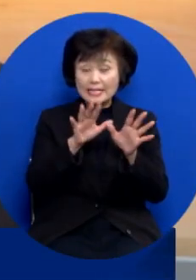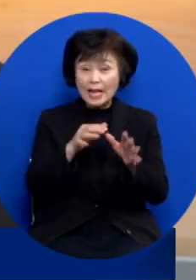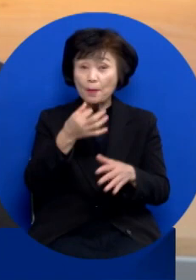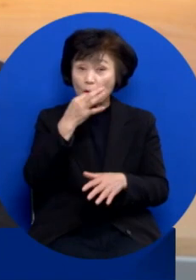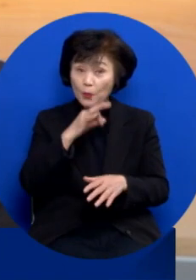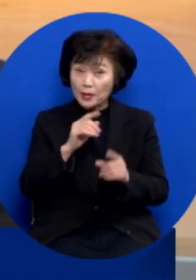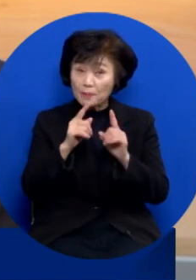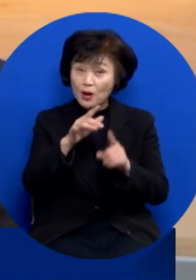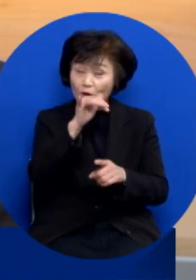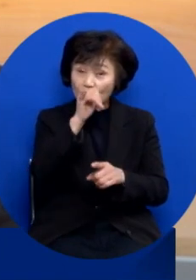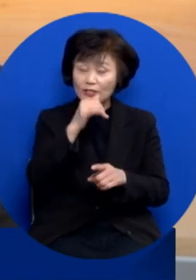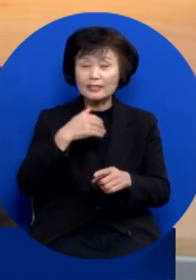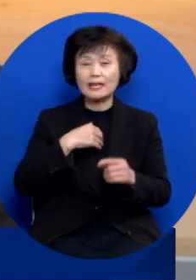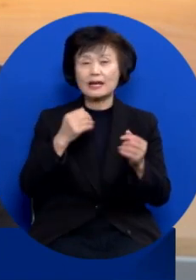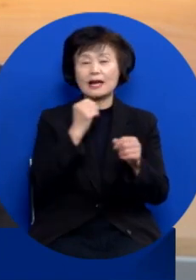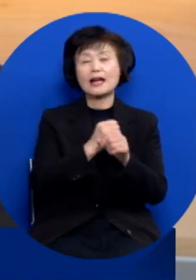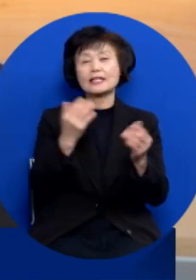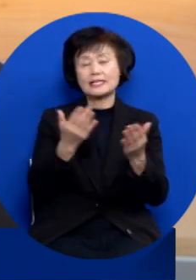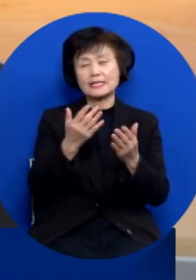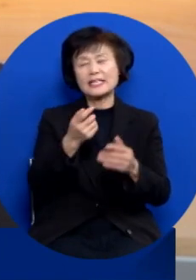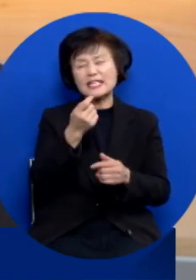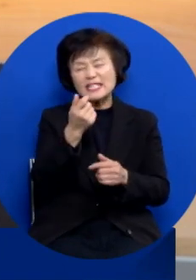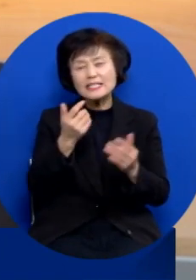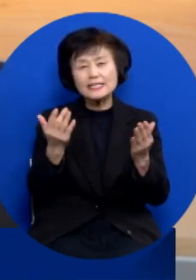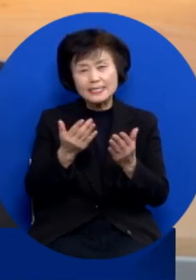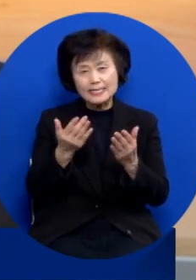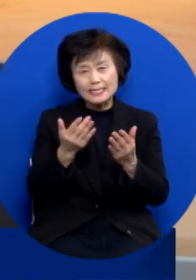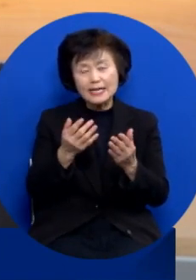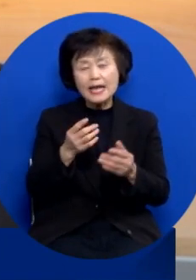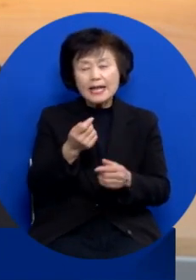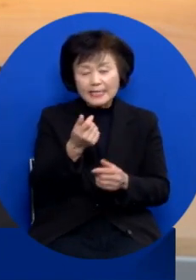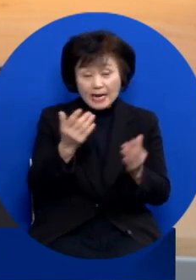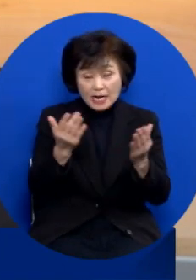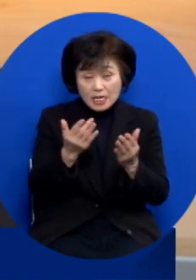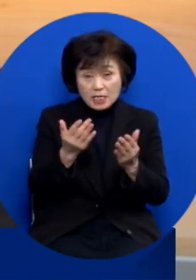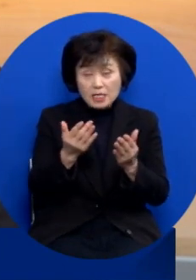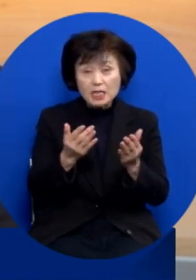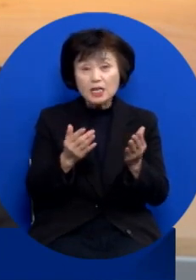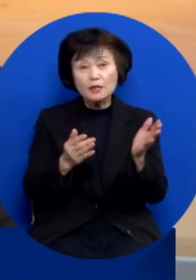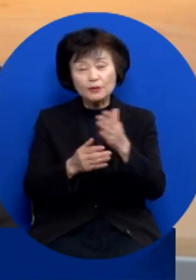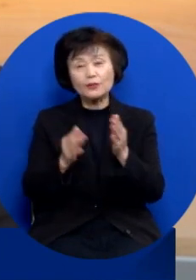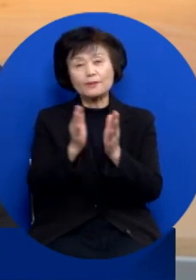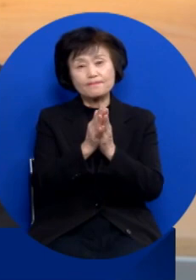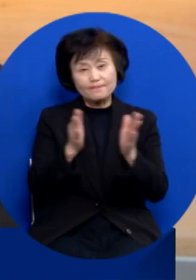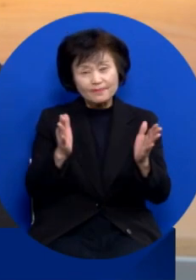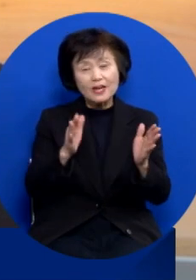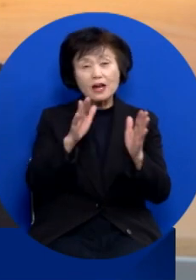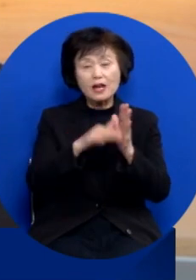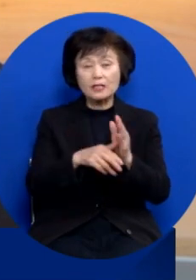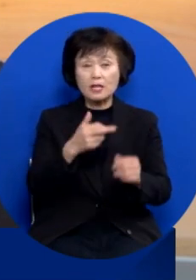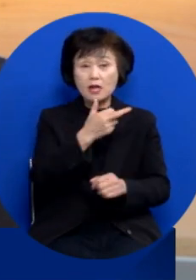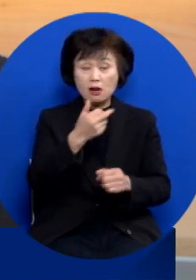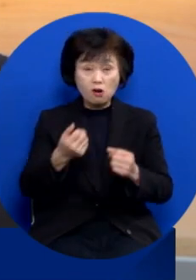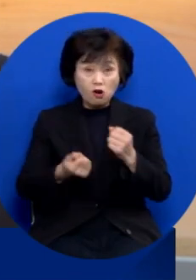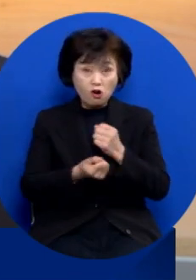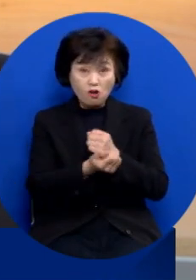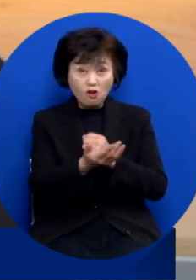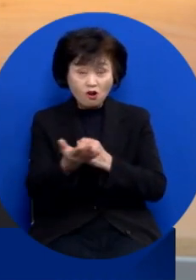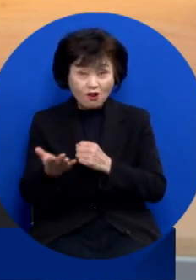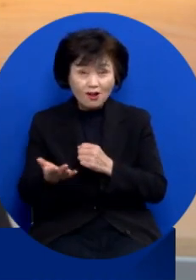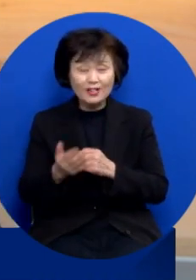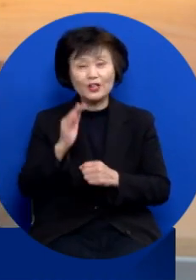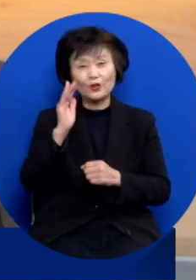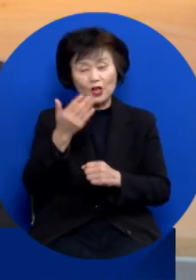제가 하고 있는 사역들이 그런 거 같아요 작은 것부터 시작했을 때에 큰 영향력으로 나타나는 것을 이제